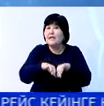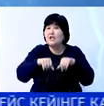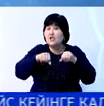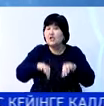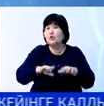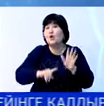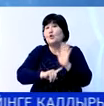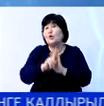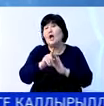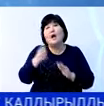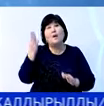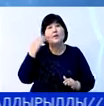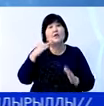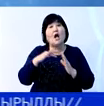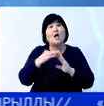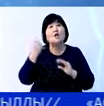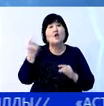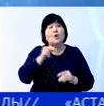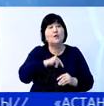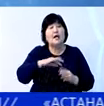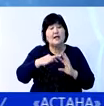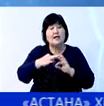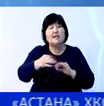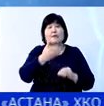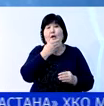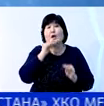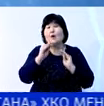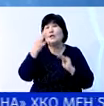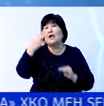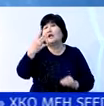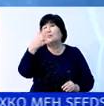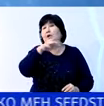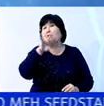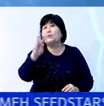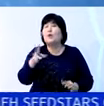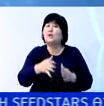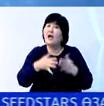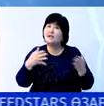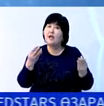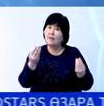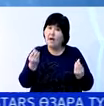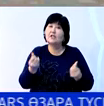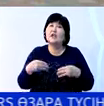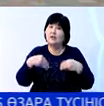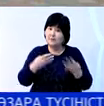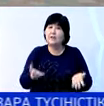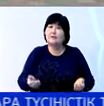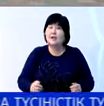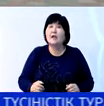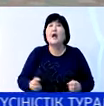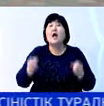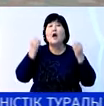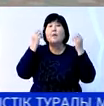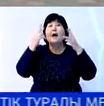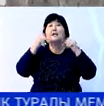қойған. Мәселен, былтыр шаруашылықтың есебінен елді мекенді көркейтуге 45 миллион теңгеден астам қаржы құйылыпты. Мәдениет